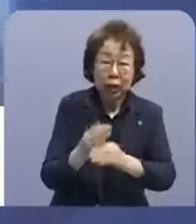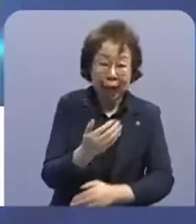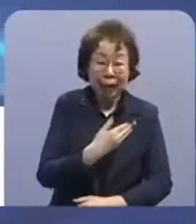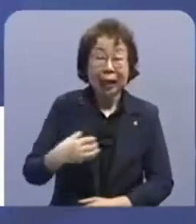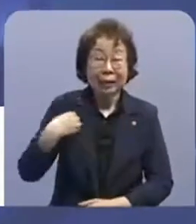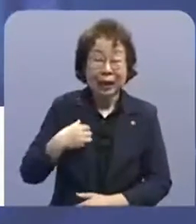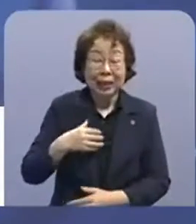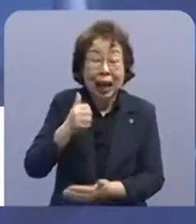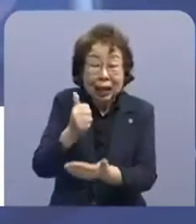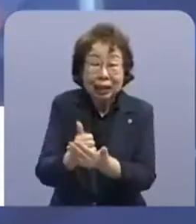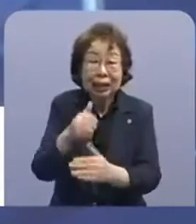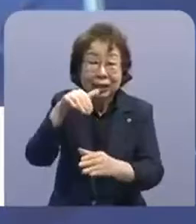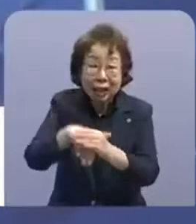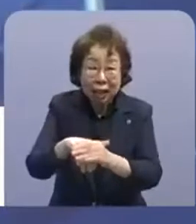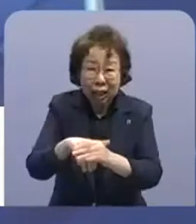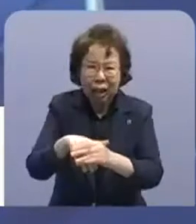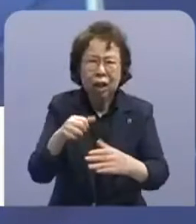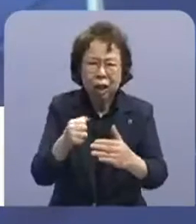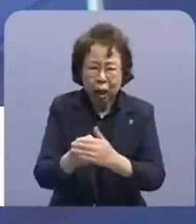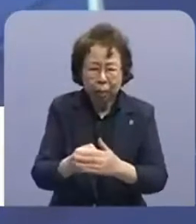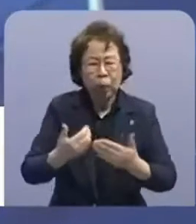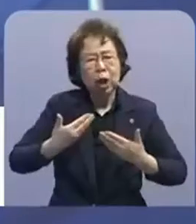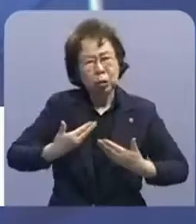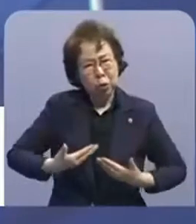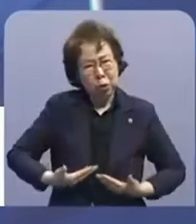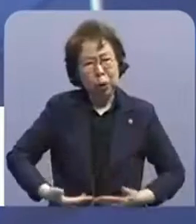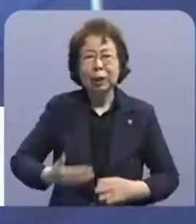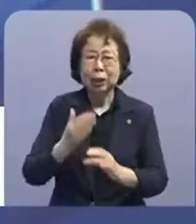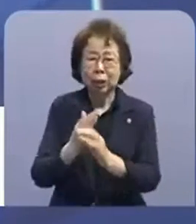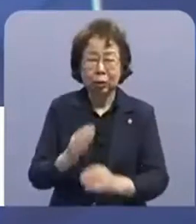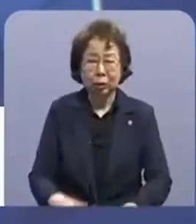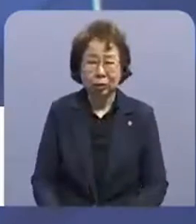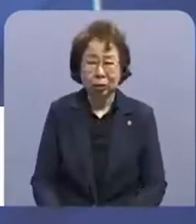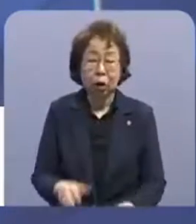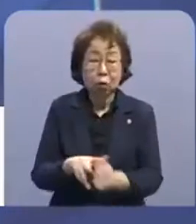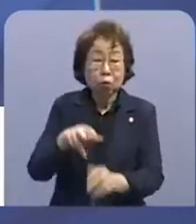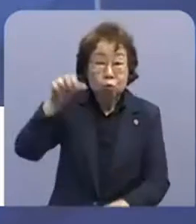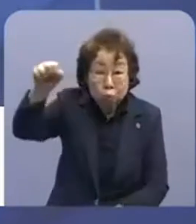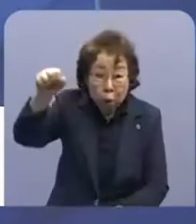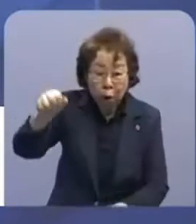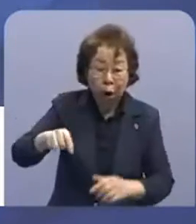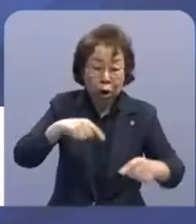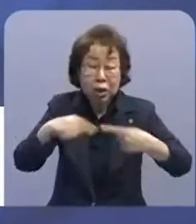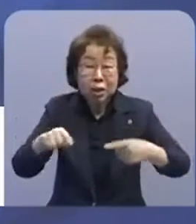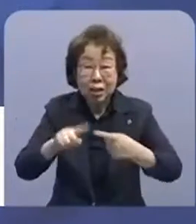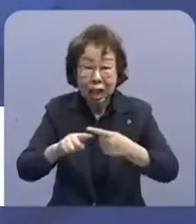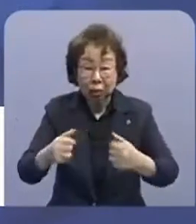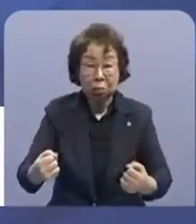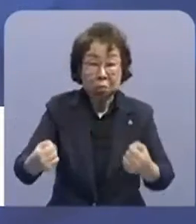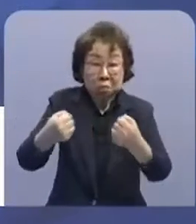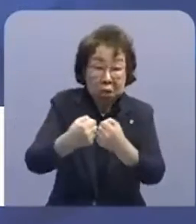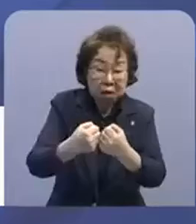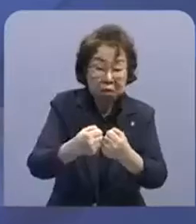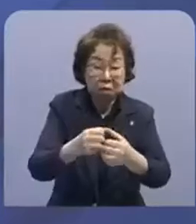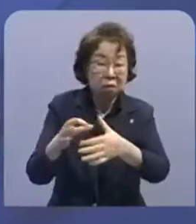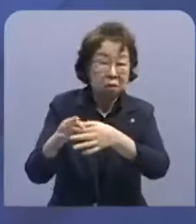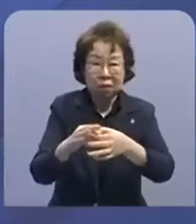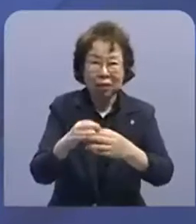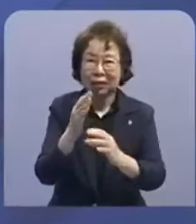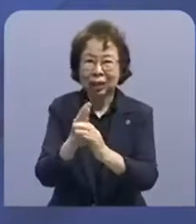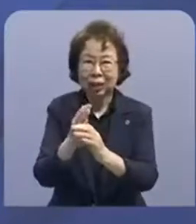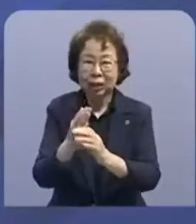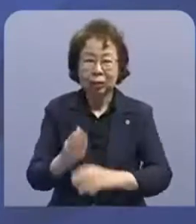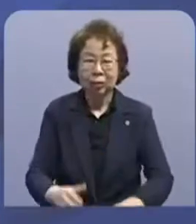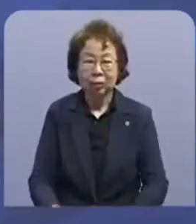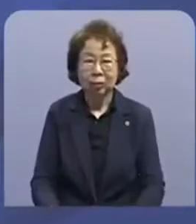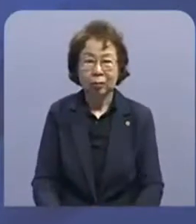기초단체장 선거에 가리면서 비교적 차분한 분위기입니다. 하지만 후보 간의 정책 대결은 점점 뜨거워지고 있습니다. 보도에